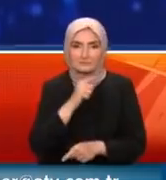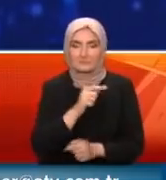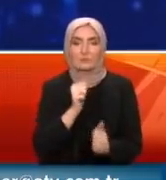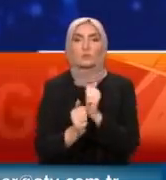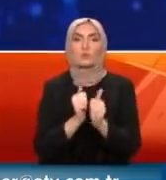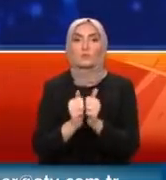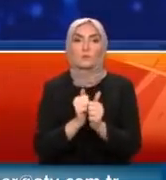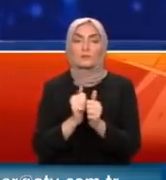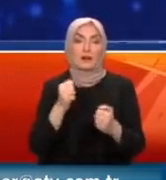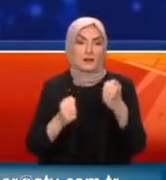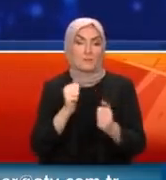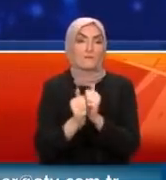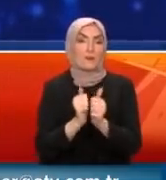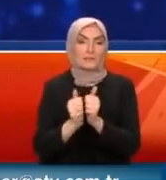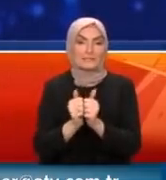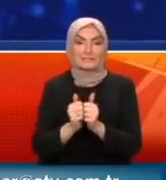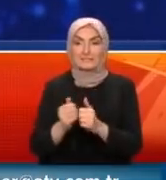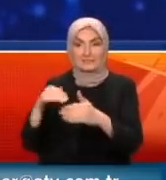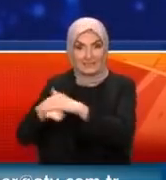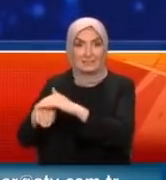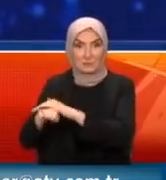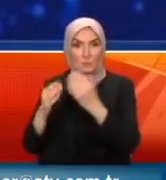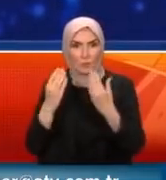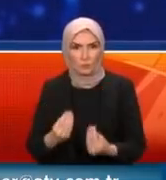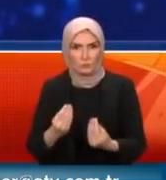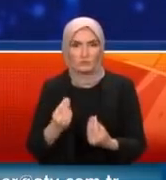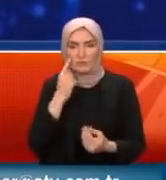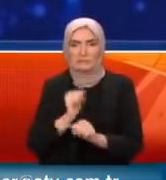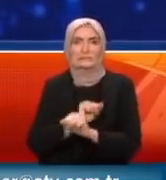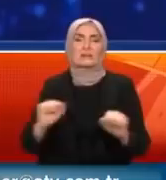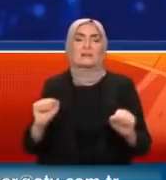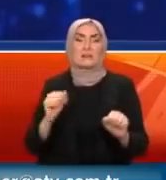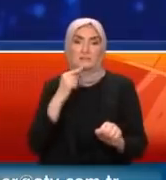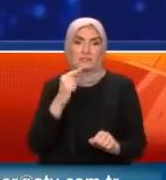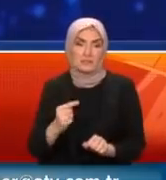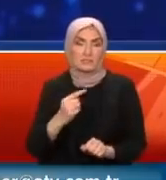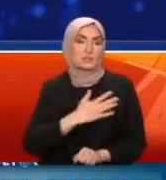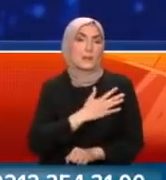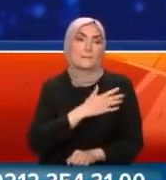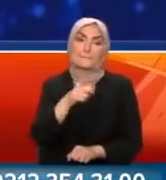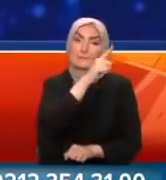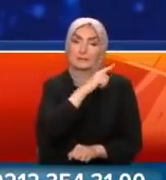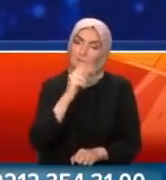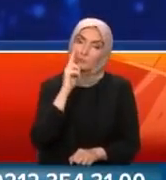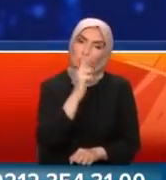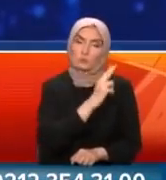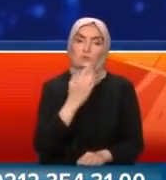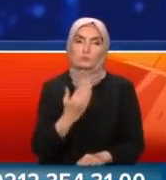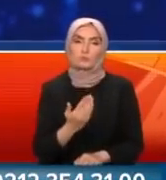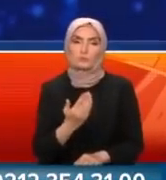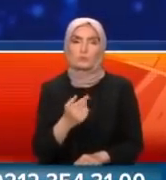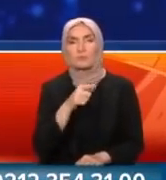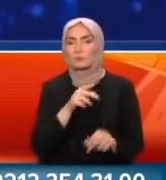etmez diyen cevap verin siyasetçileri görürsünüz Bunlar gibi daha birçok yazı Makale